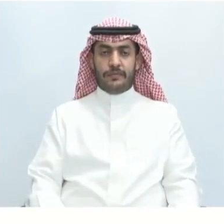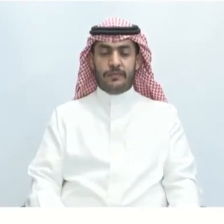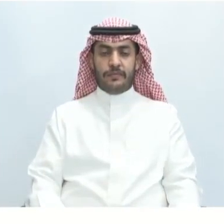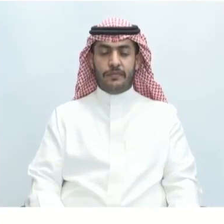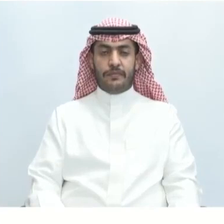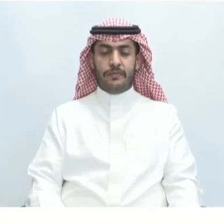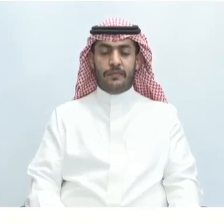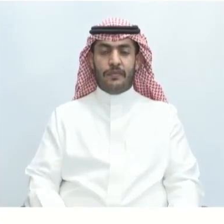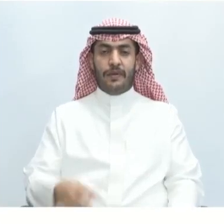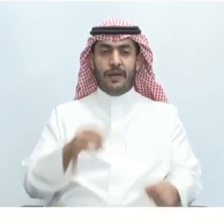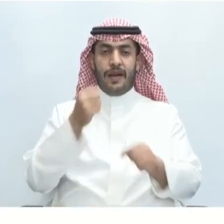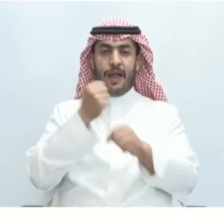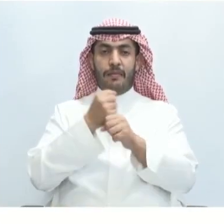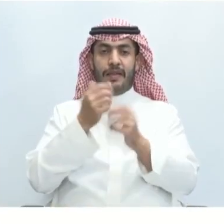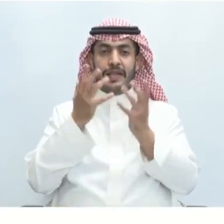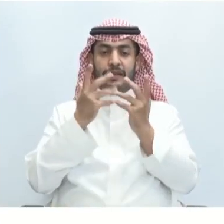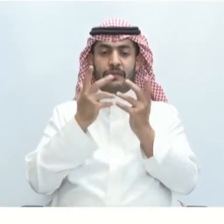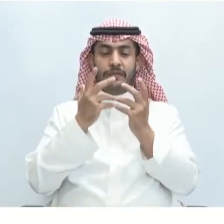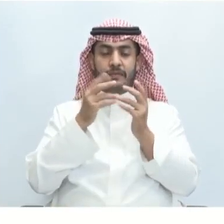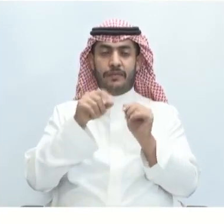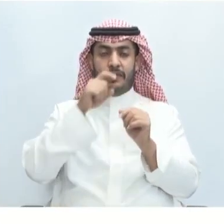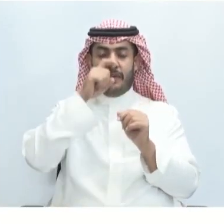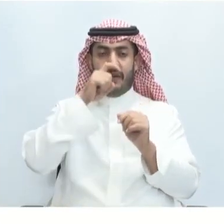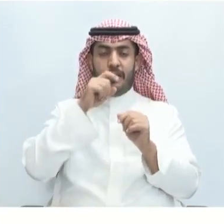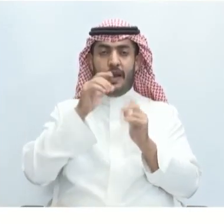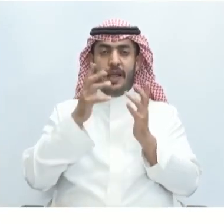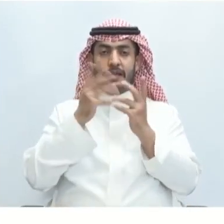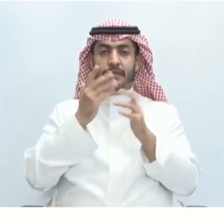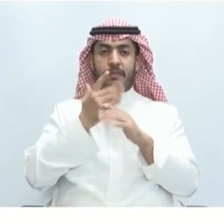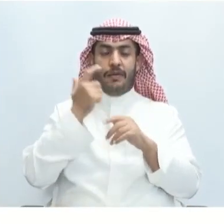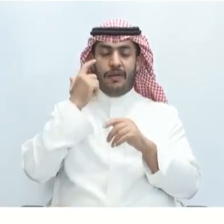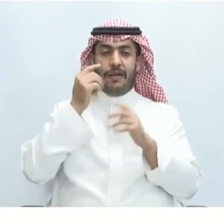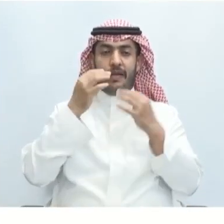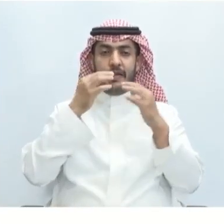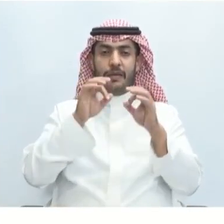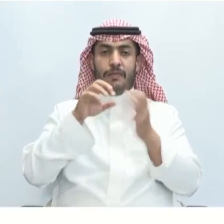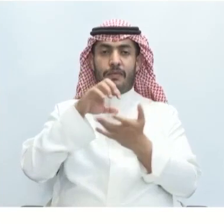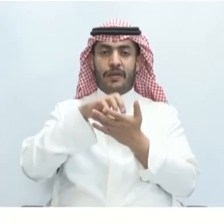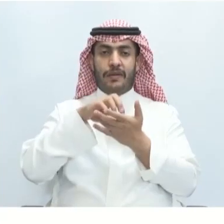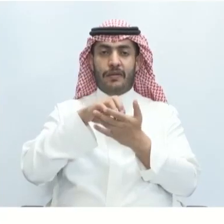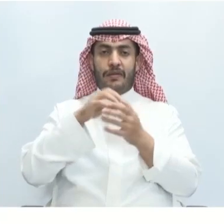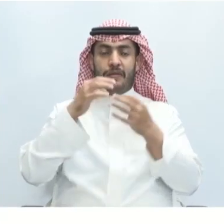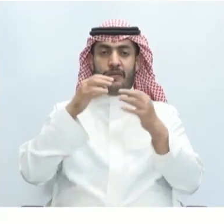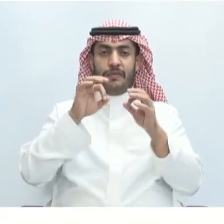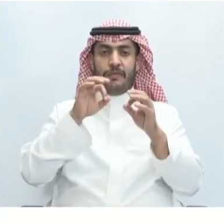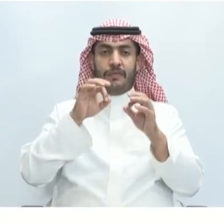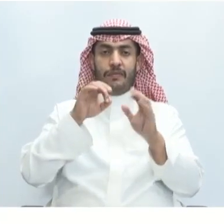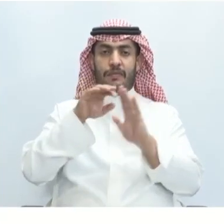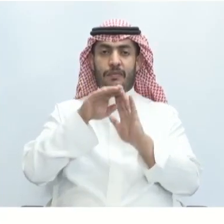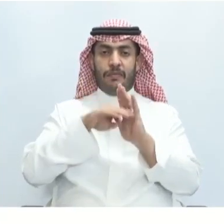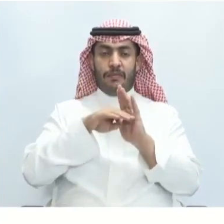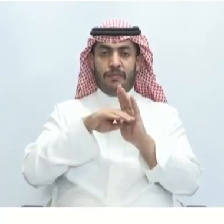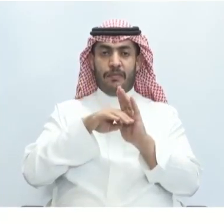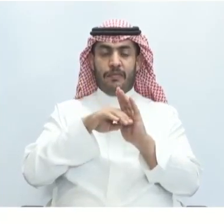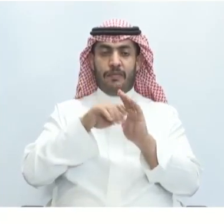ذكرنا العمليات الحسابيه ذكرنا هنالك لابد ان نجري عمليات لكي نحسب تكلفه كل وجهه وايضا تكلفه كل طرد لان كما